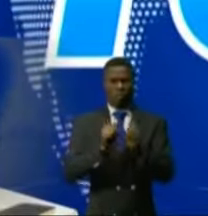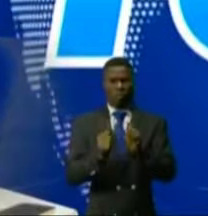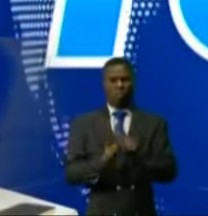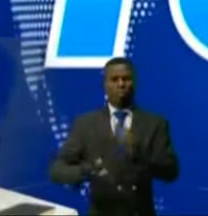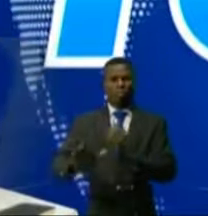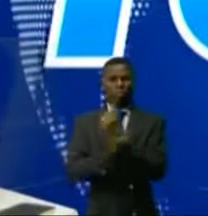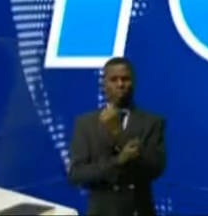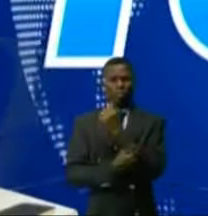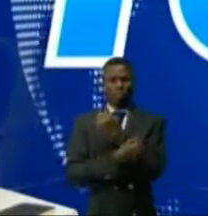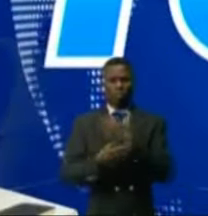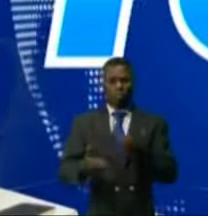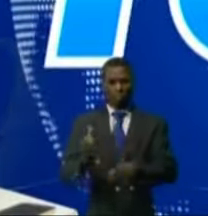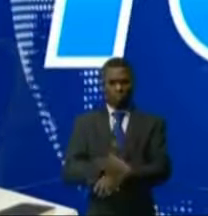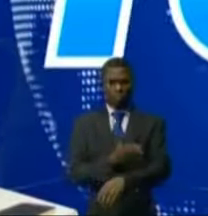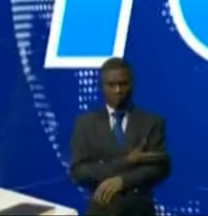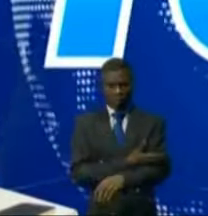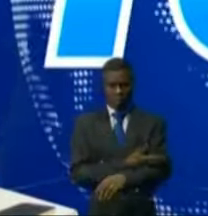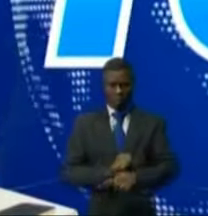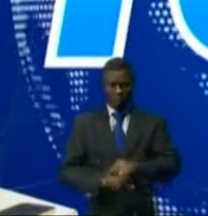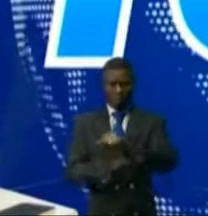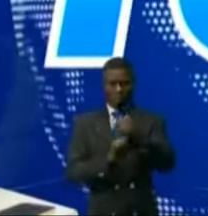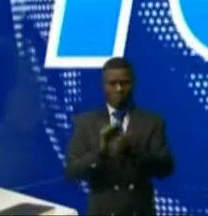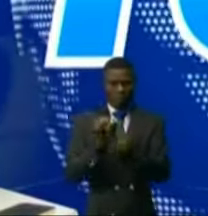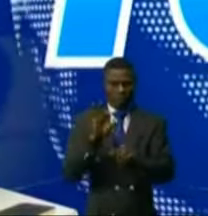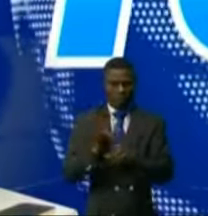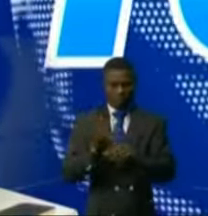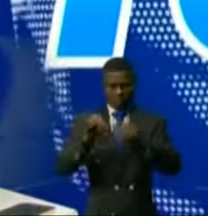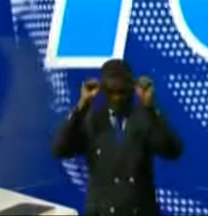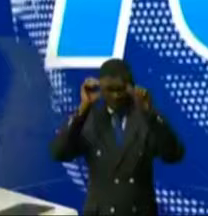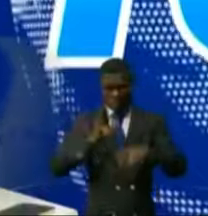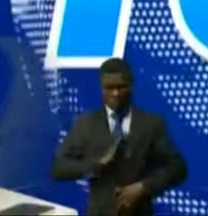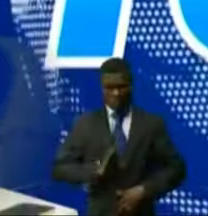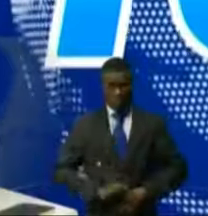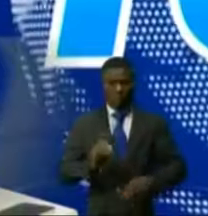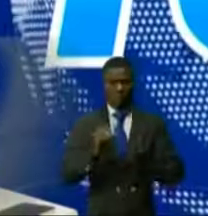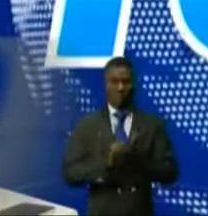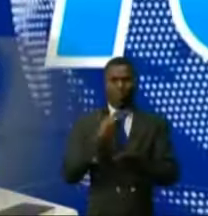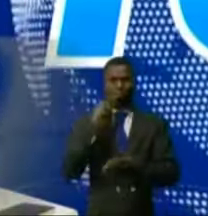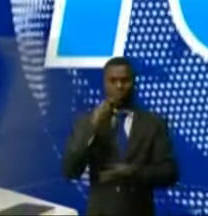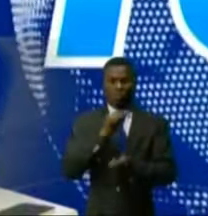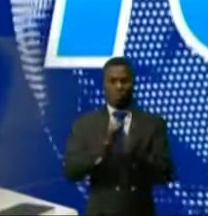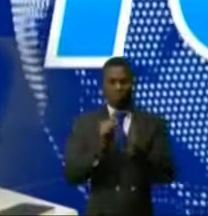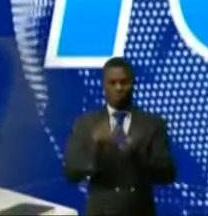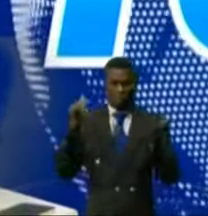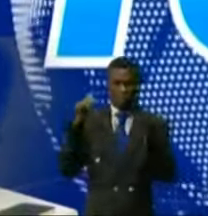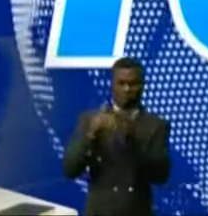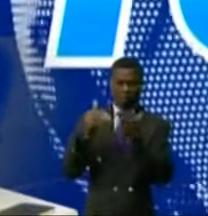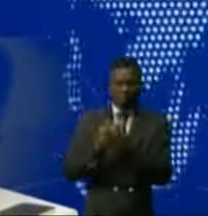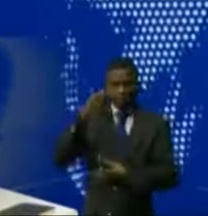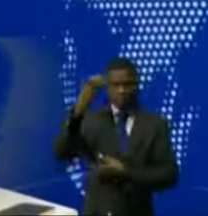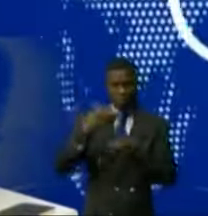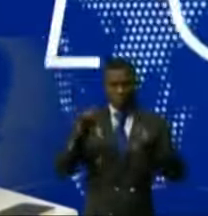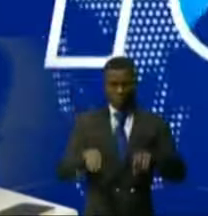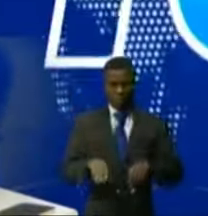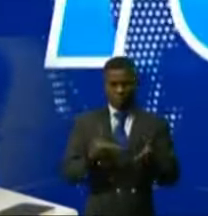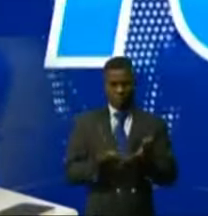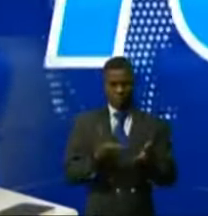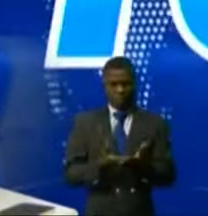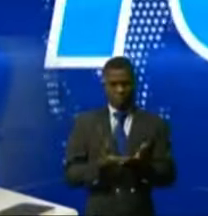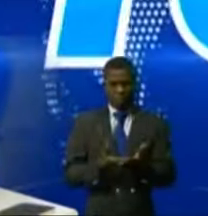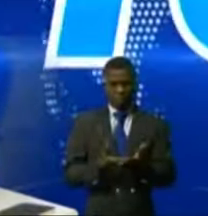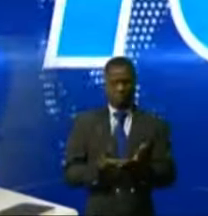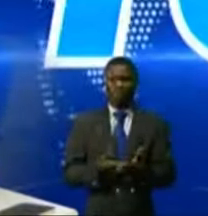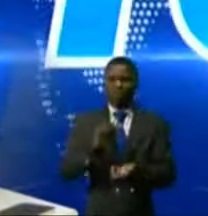avant le début, déjà ce samedi, de la campagne électorale, Félix Tshisekedi a aussi évoqué l'agression rwandaise sur le sol congolais. Rien ne